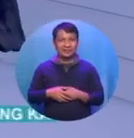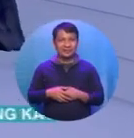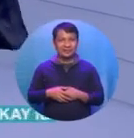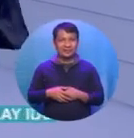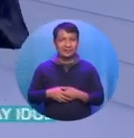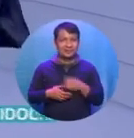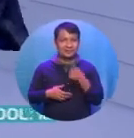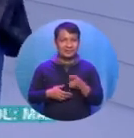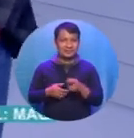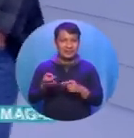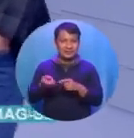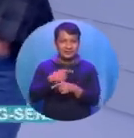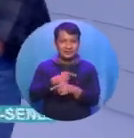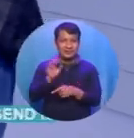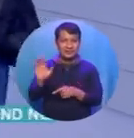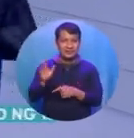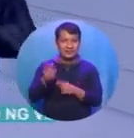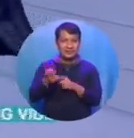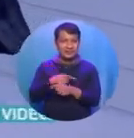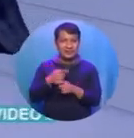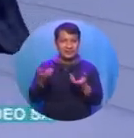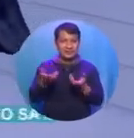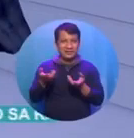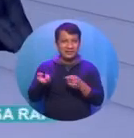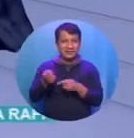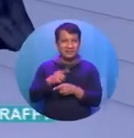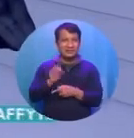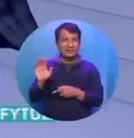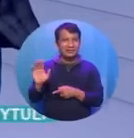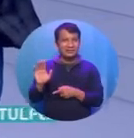Okay. Taga-saan ka, ma'am? Taga-saan ka? Ma'am, taga-saan ka?